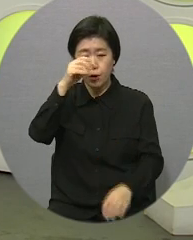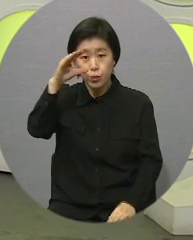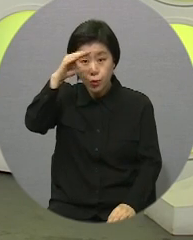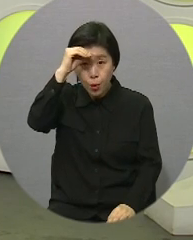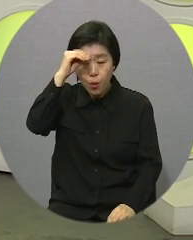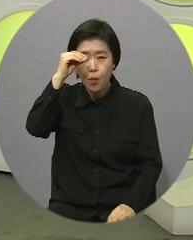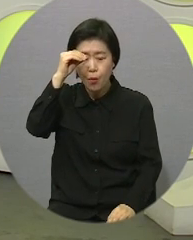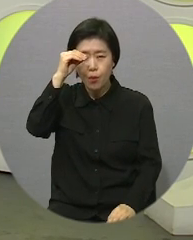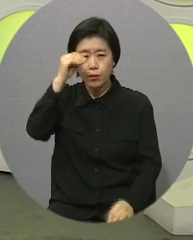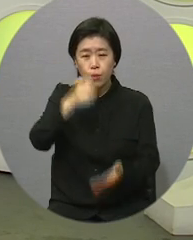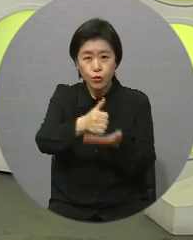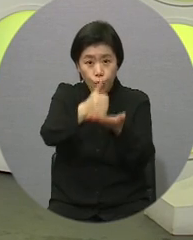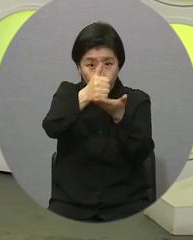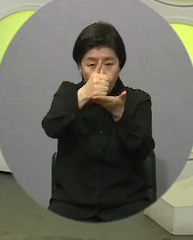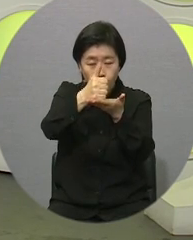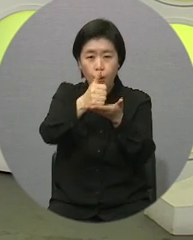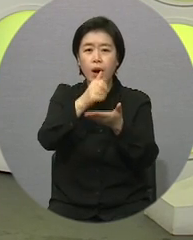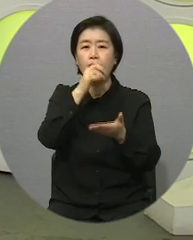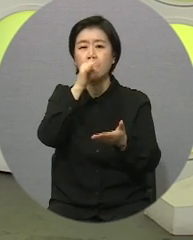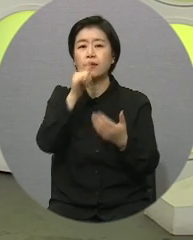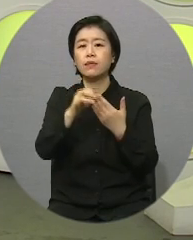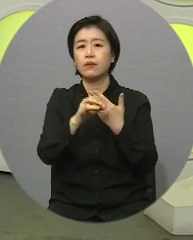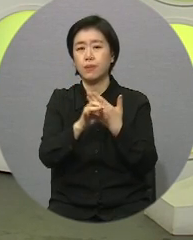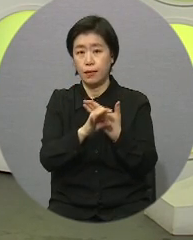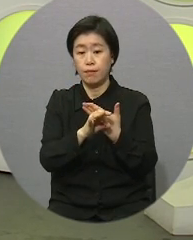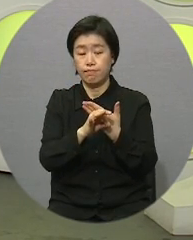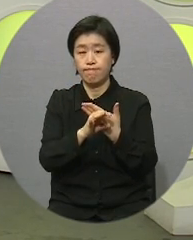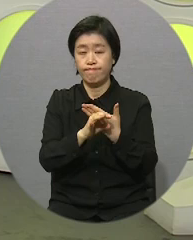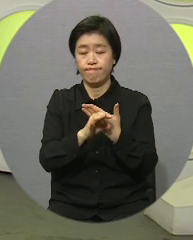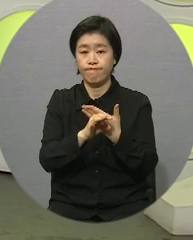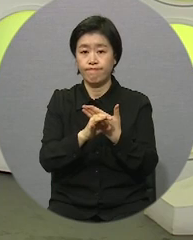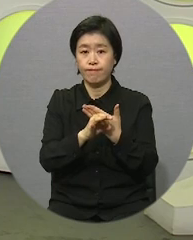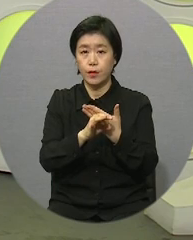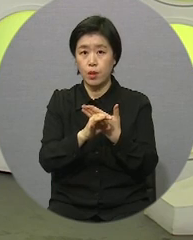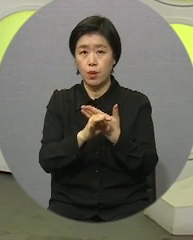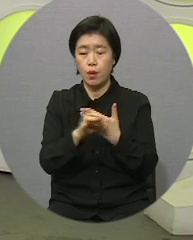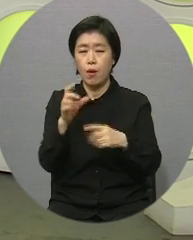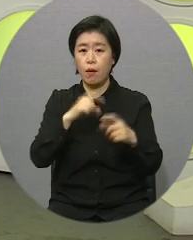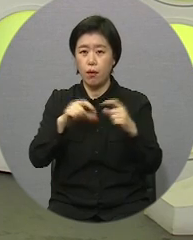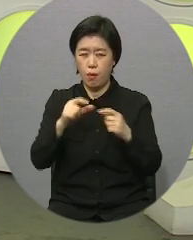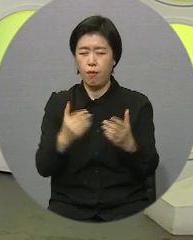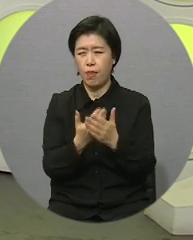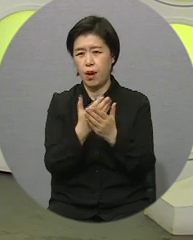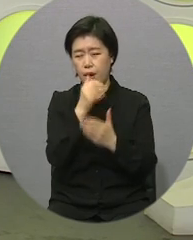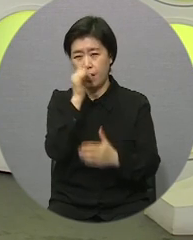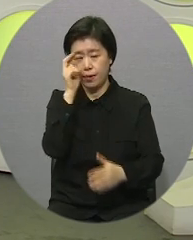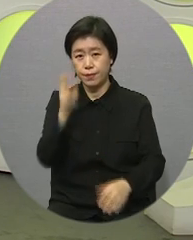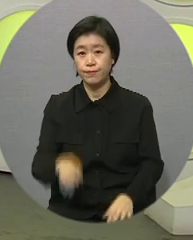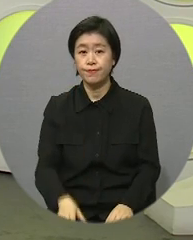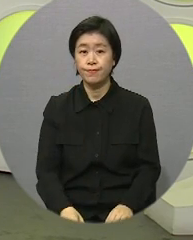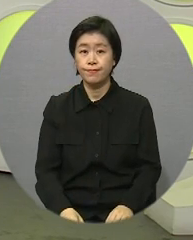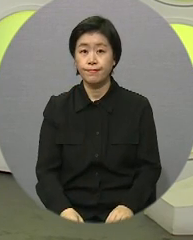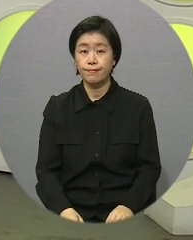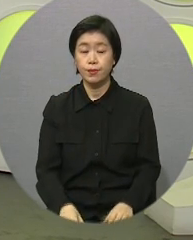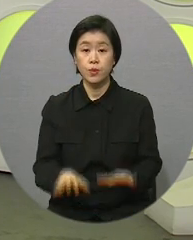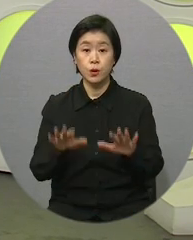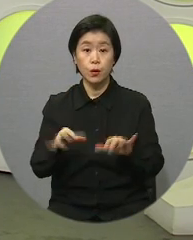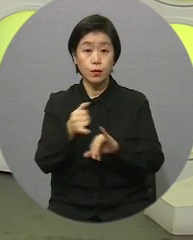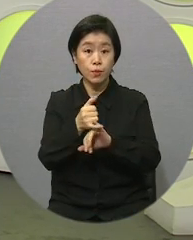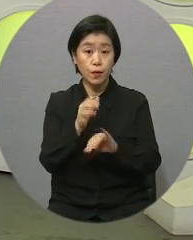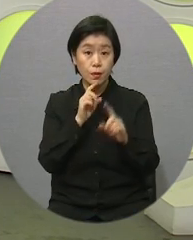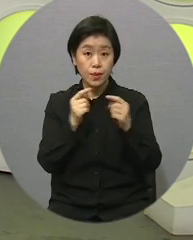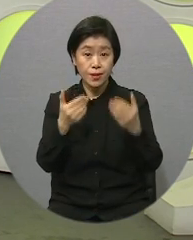세상을 살고 있으면서도 가장 중요한 거는 정말이 복지 tv 통해서 제가 말씀